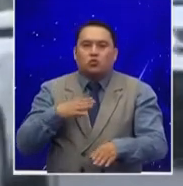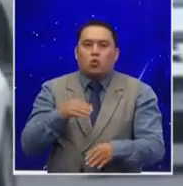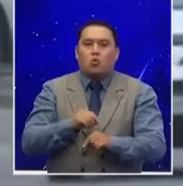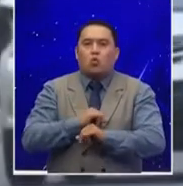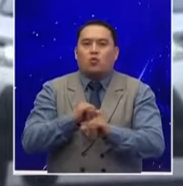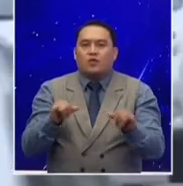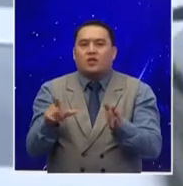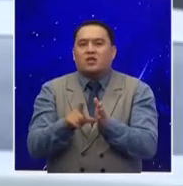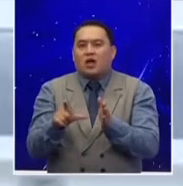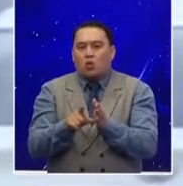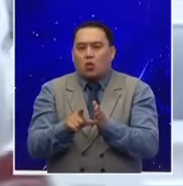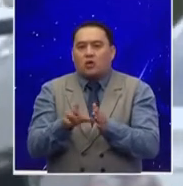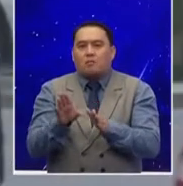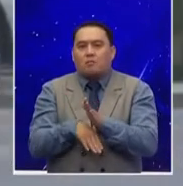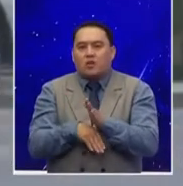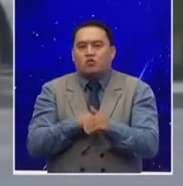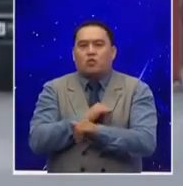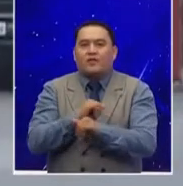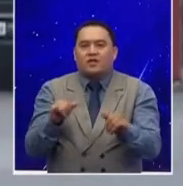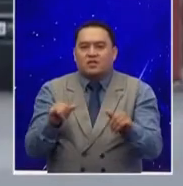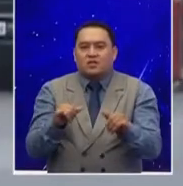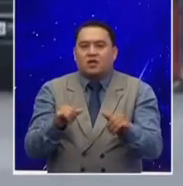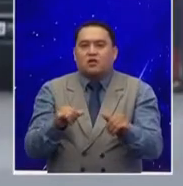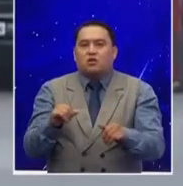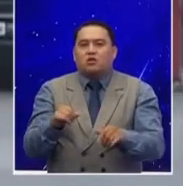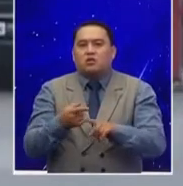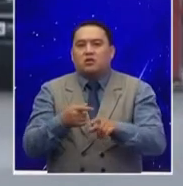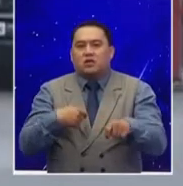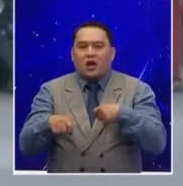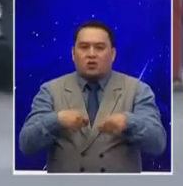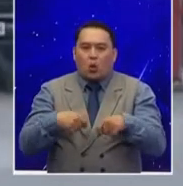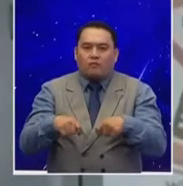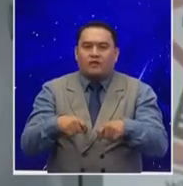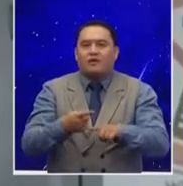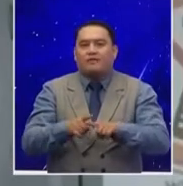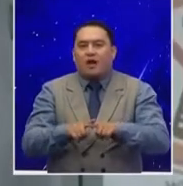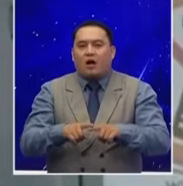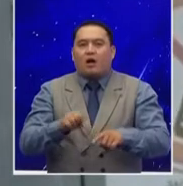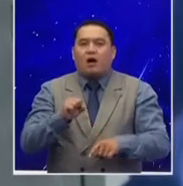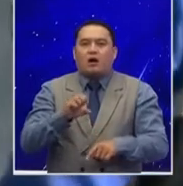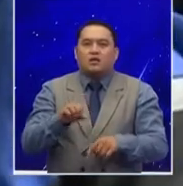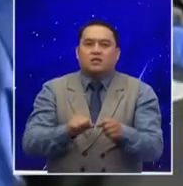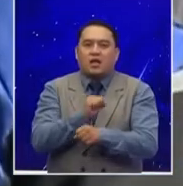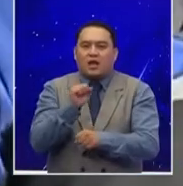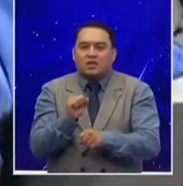роста налогообложения без какого-либо увеличения маржи для субъектов рынка нефтепродуктов, трейдеров и